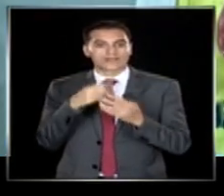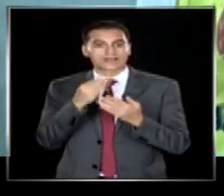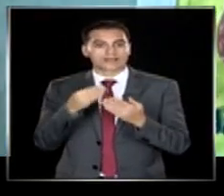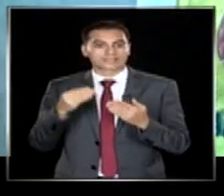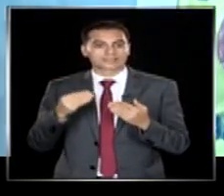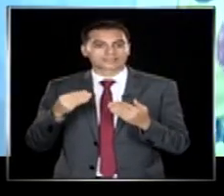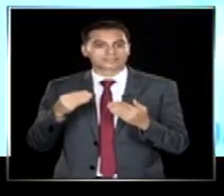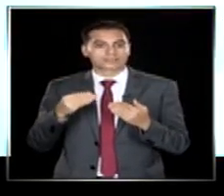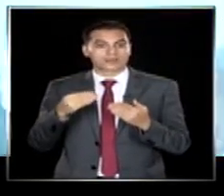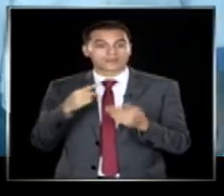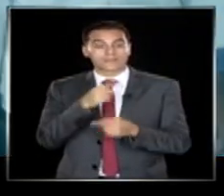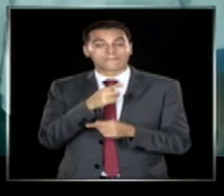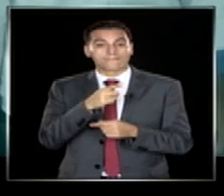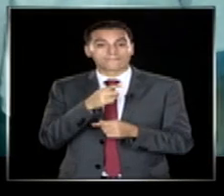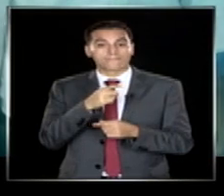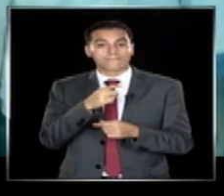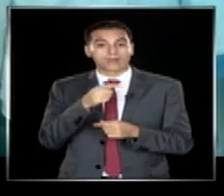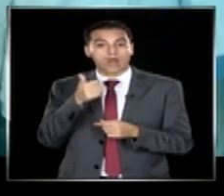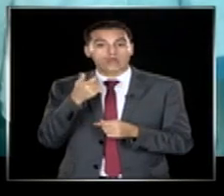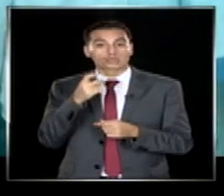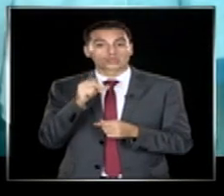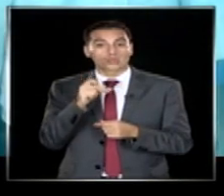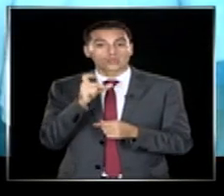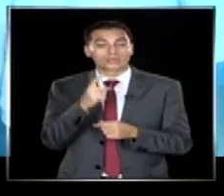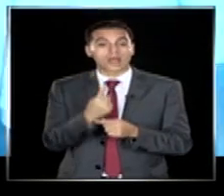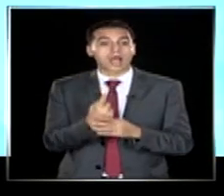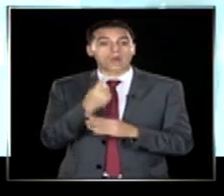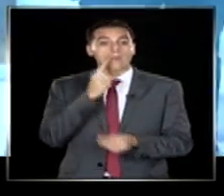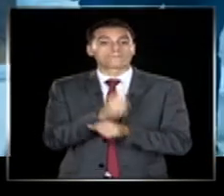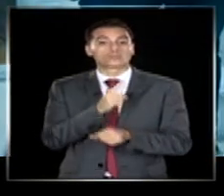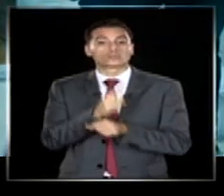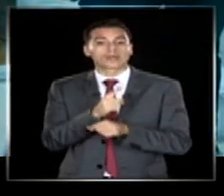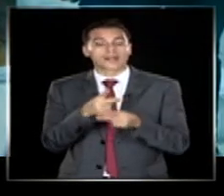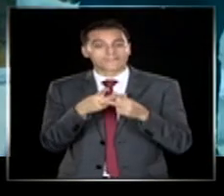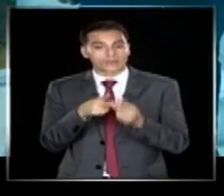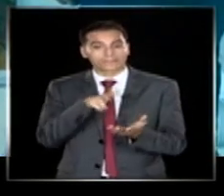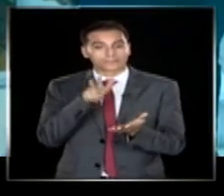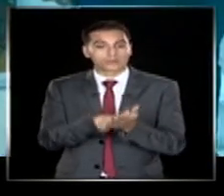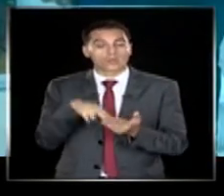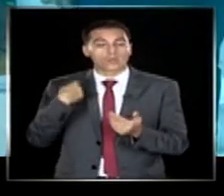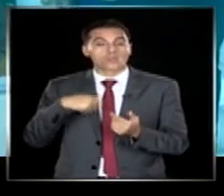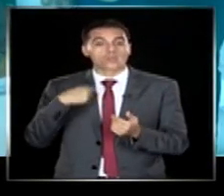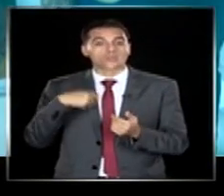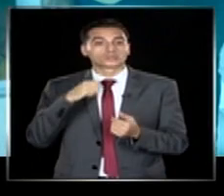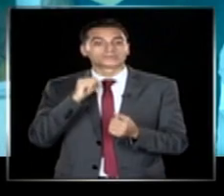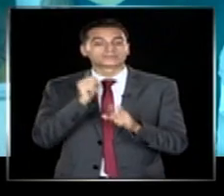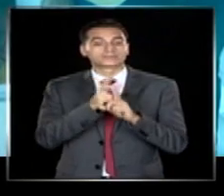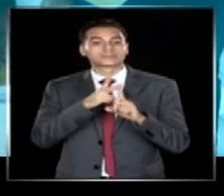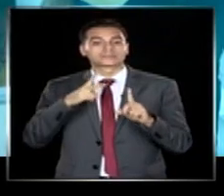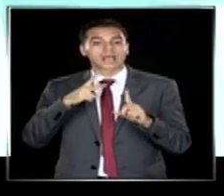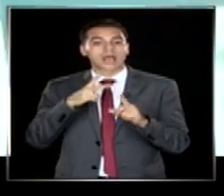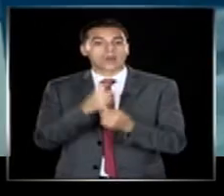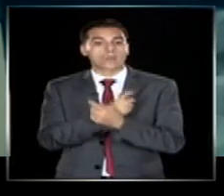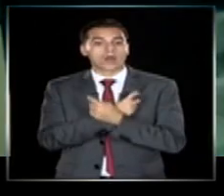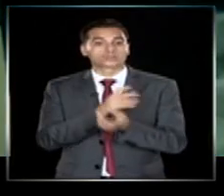أنطون أول مدرب توافق له من وزارة السياحة والآثار إن هو يدرب في متحف جير أندرسون فن